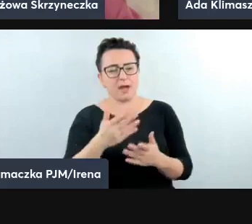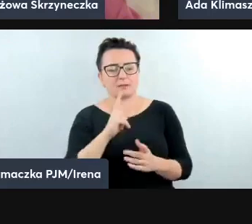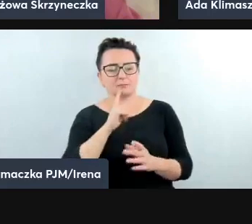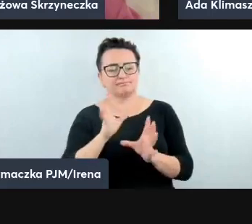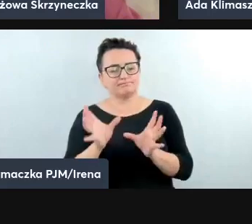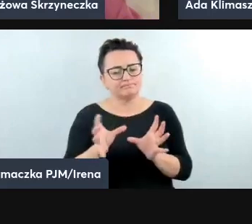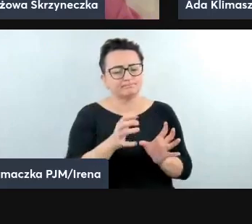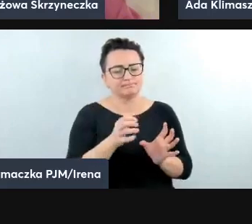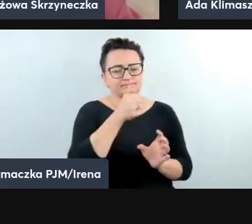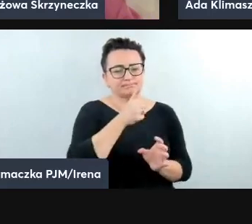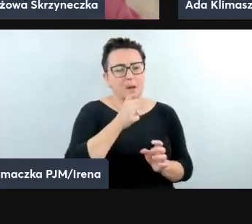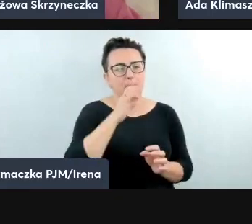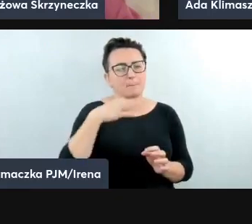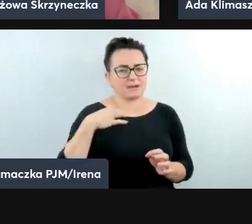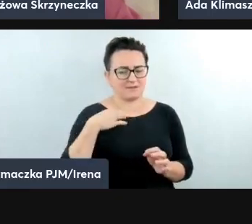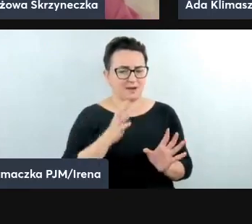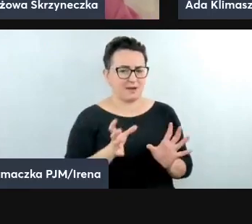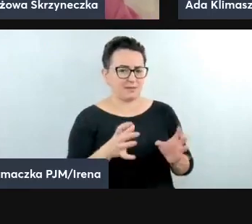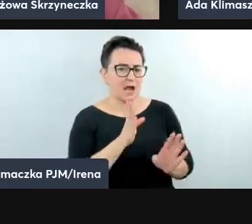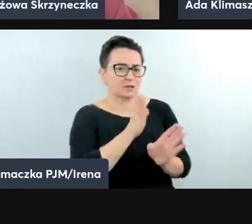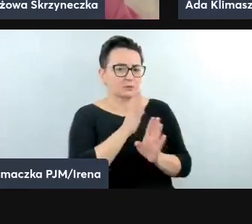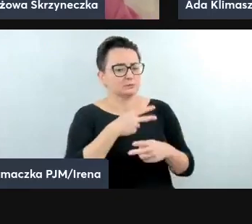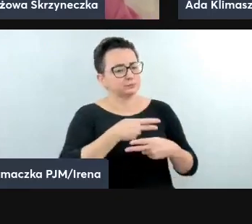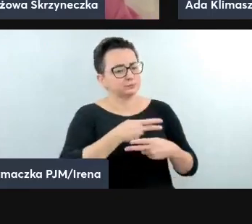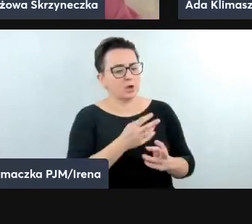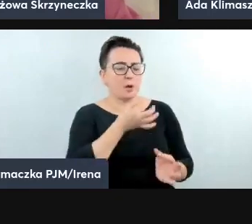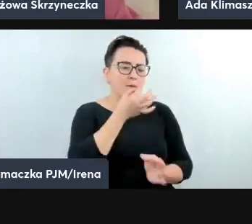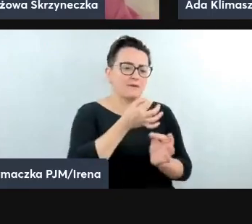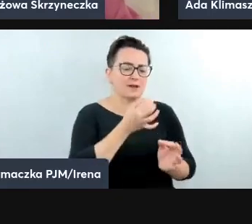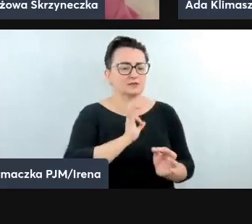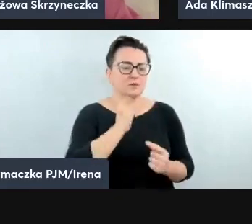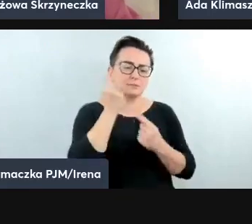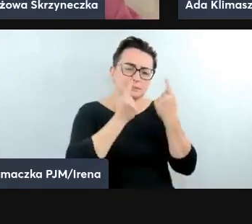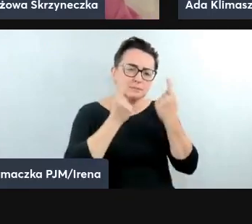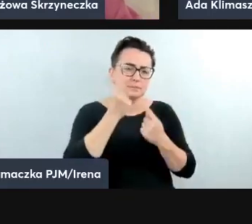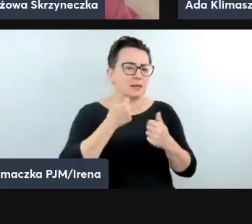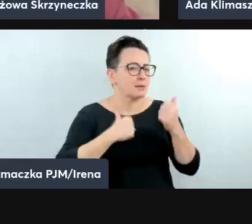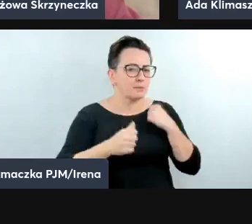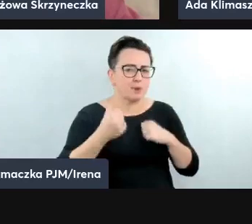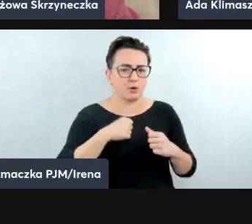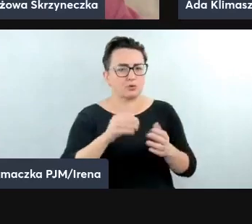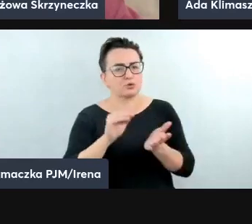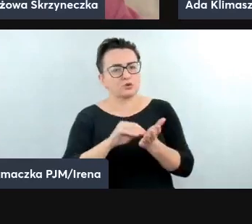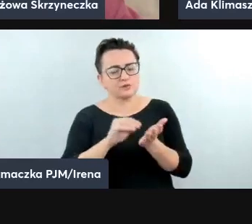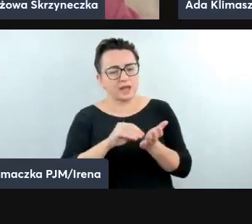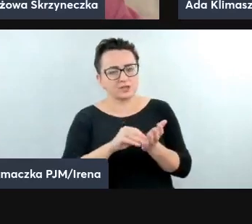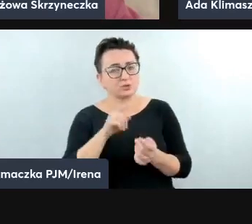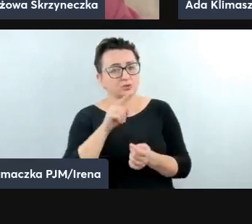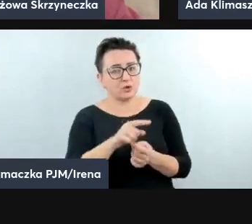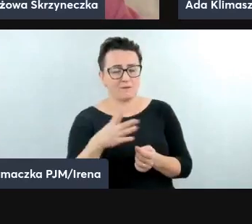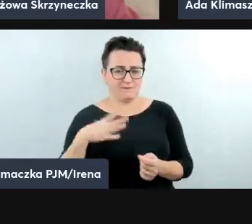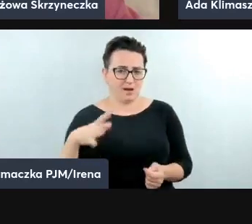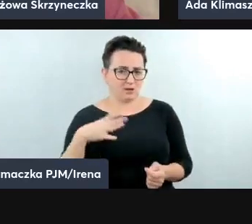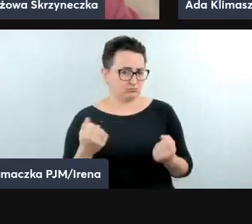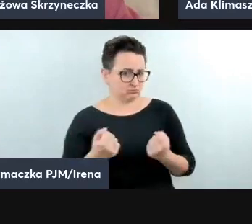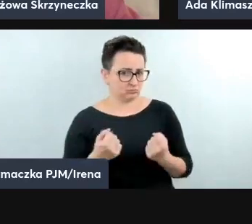swoimi przemyśleniami, niepokojami i doświadczeniami i to jest coś po prostu bardzo wartościowego, nie? tak samo jak wartościowe jest to,